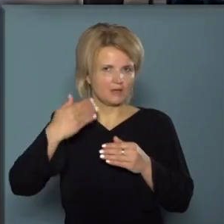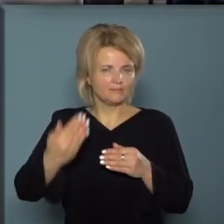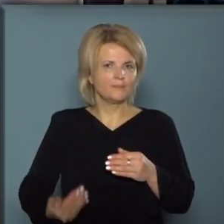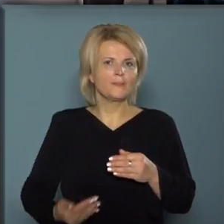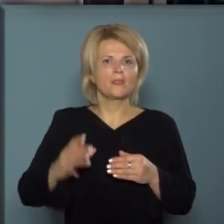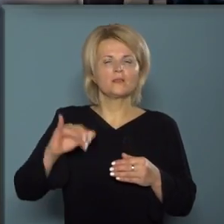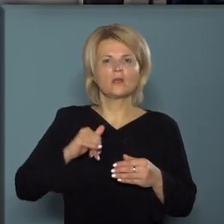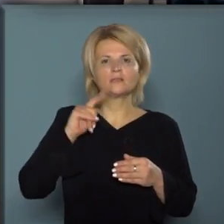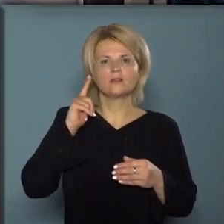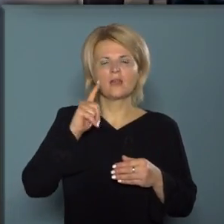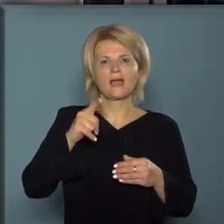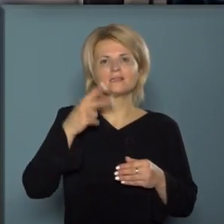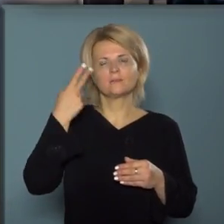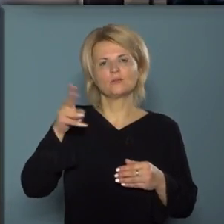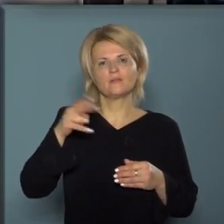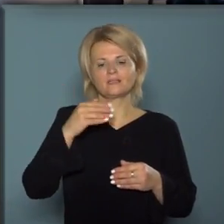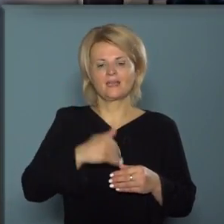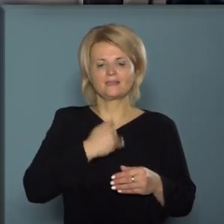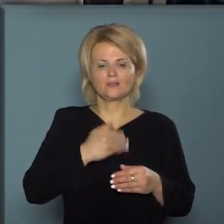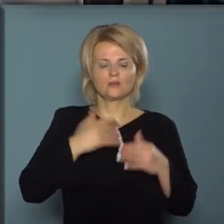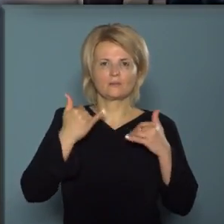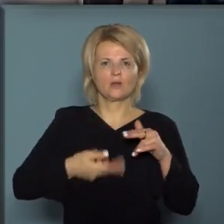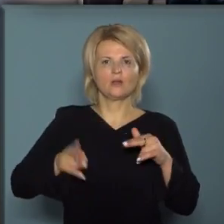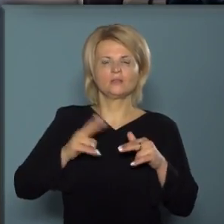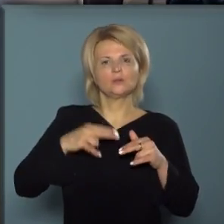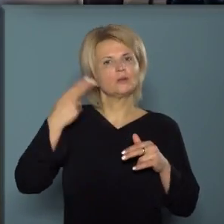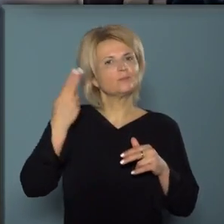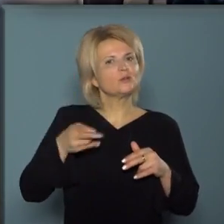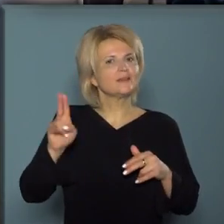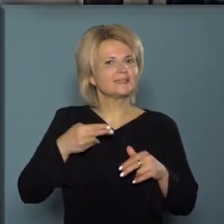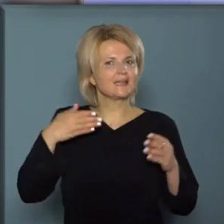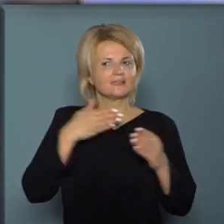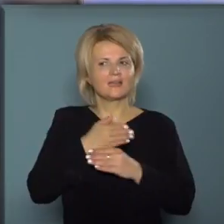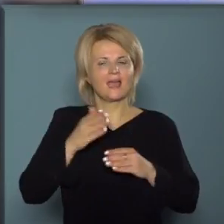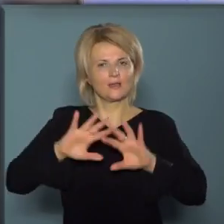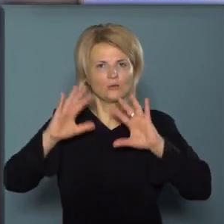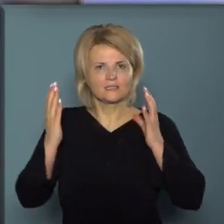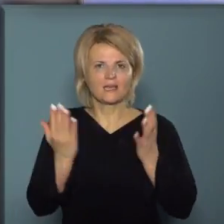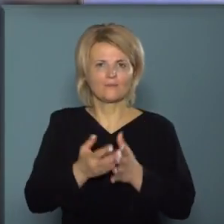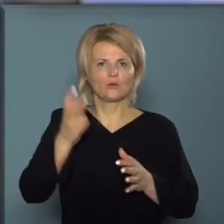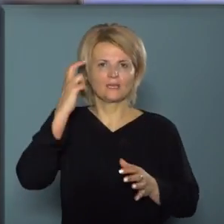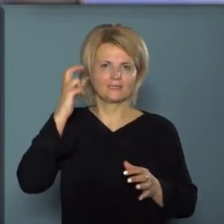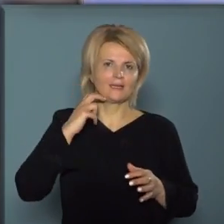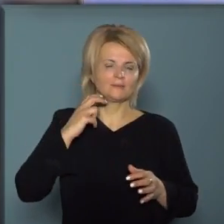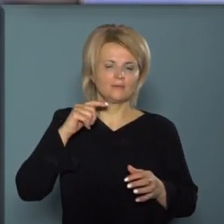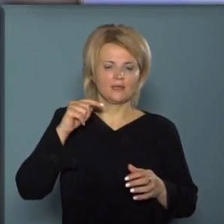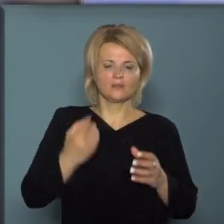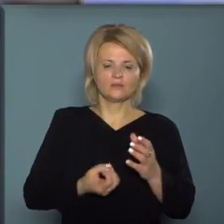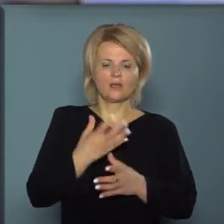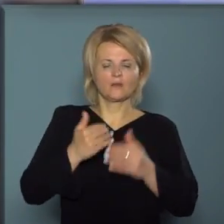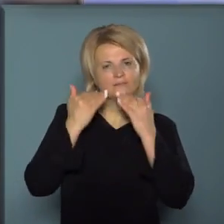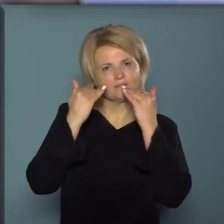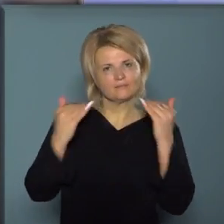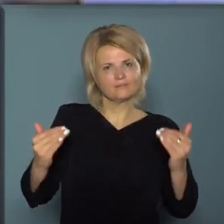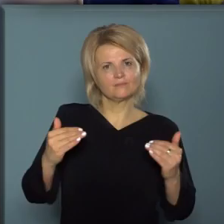László alapfokú művészeti iskola ma több művészeti ágat összefogó intézményként működik. Ezt és a tavaszt üdvözölték az